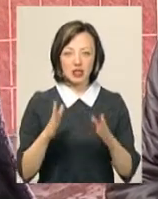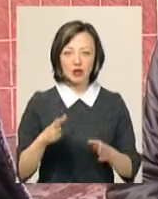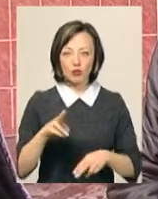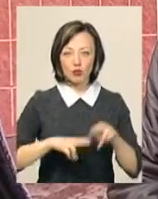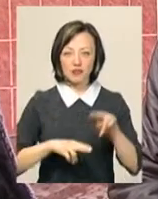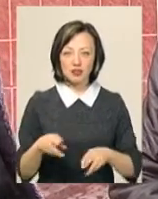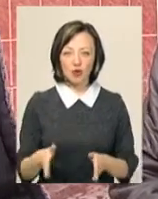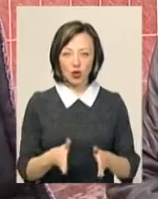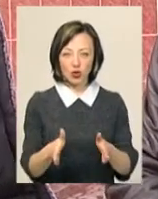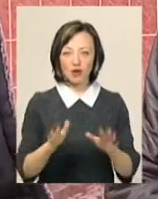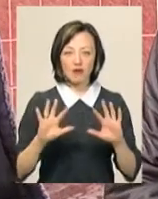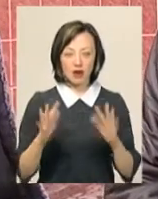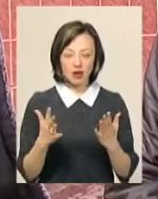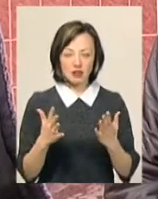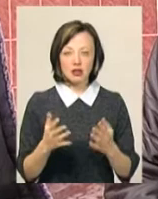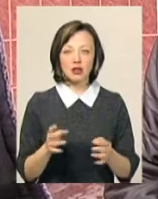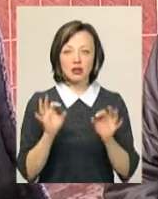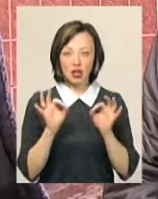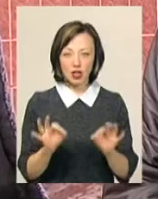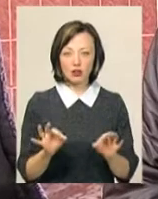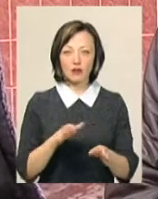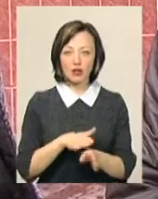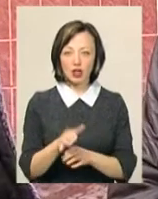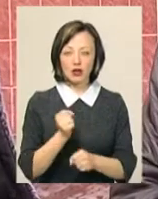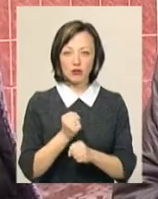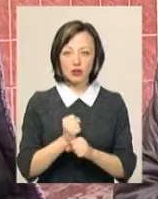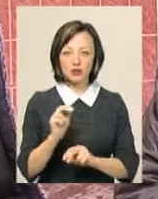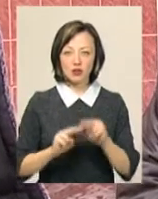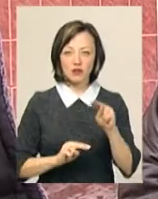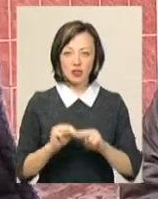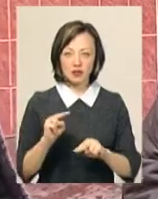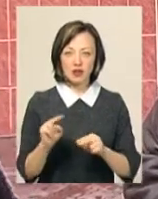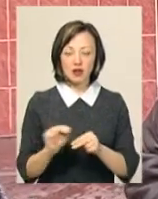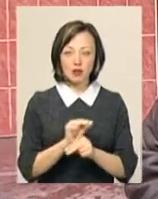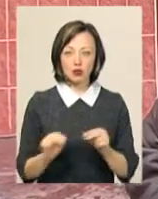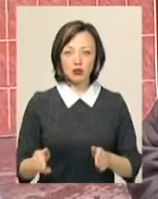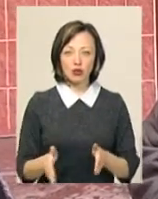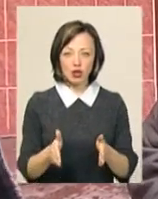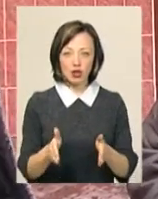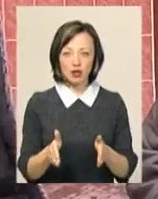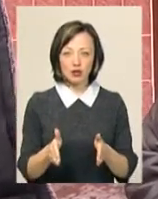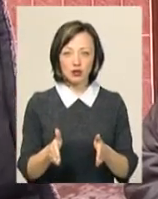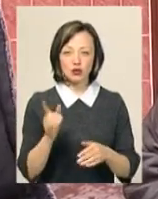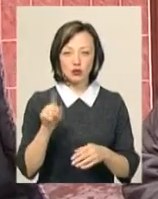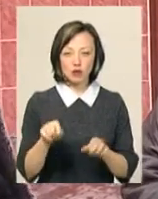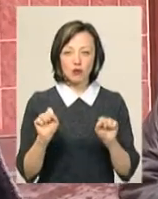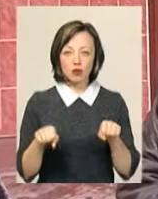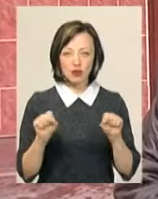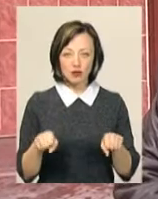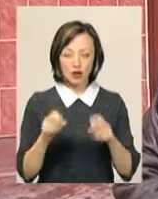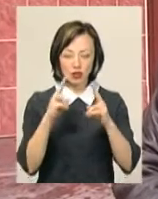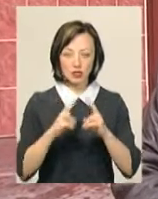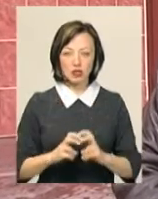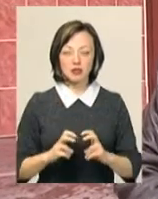доріг. У разі належного виконання робіт з будівництва, з ремонту доріг, тоді можливо